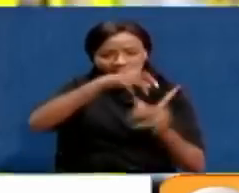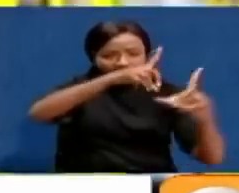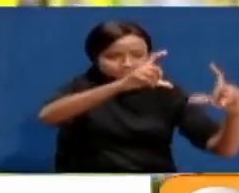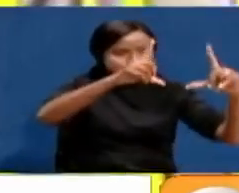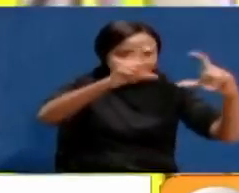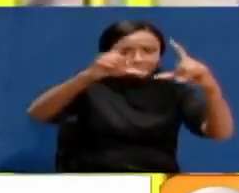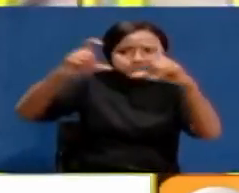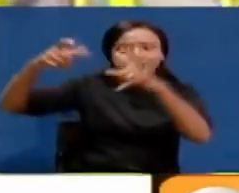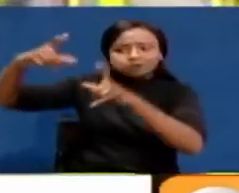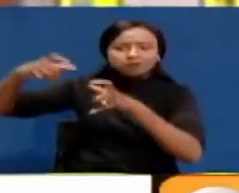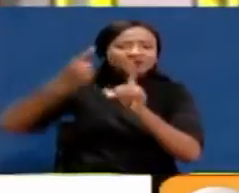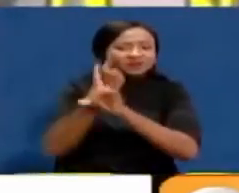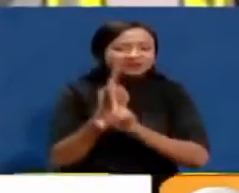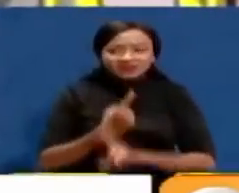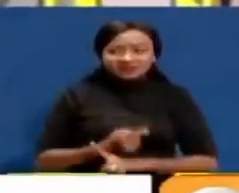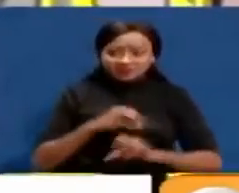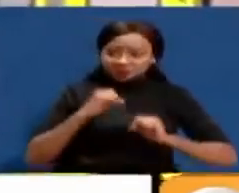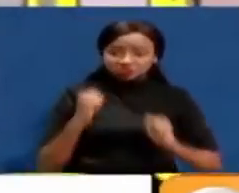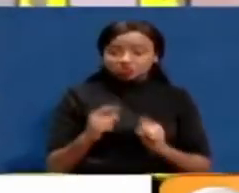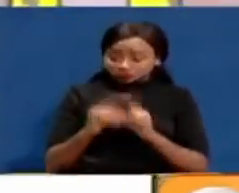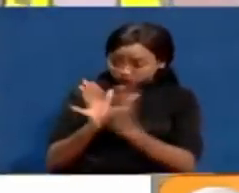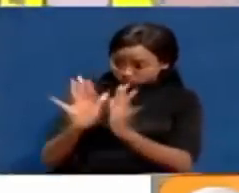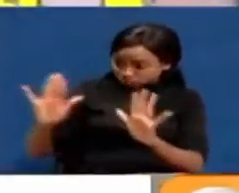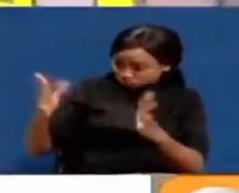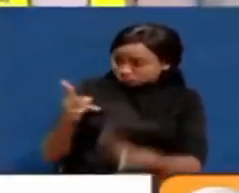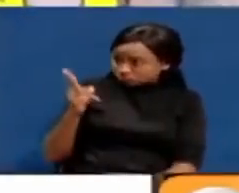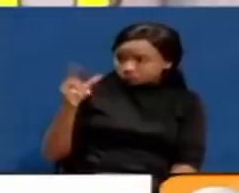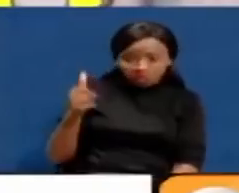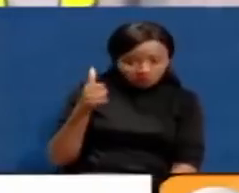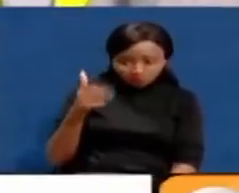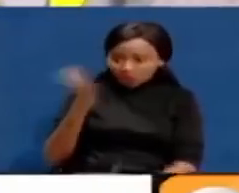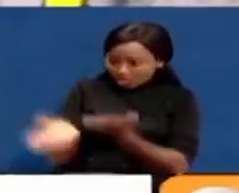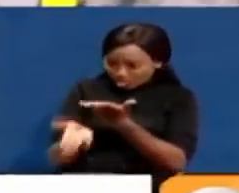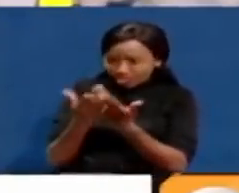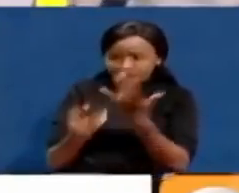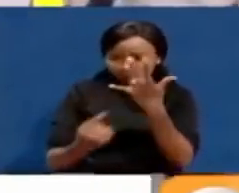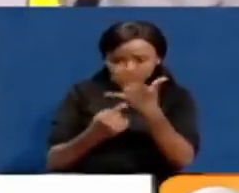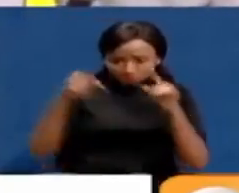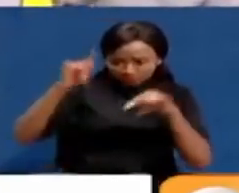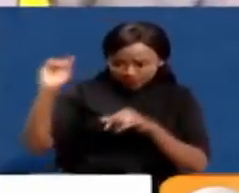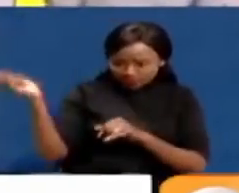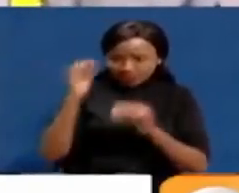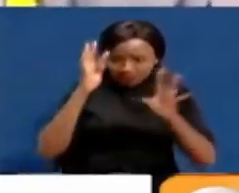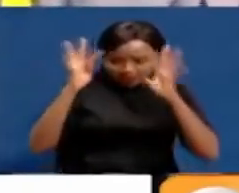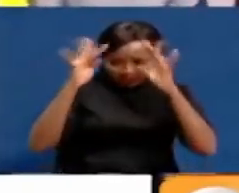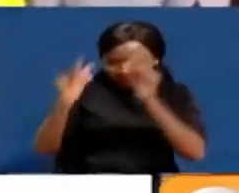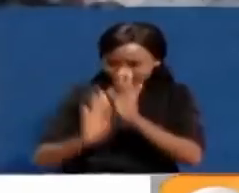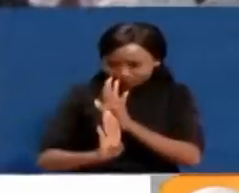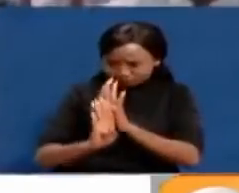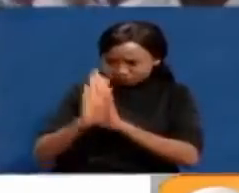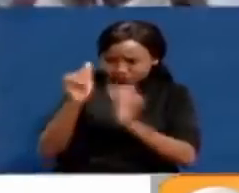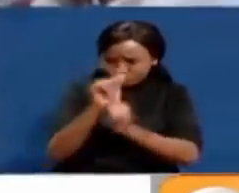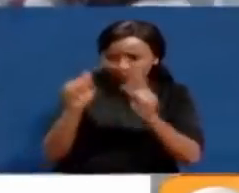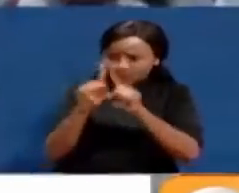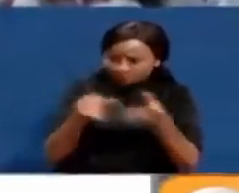Rais aliwapongeza wakufunzi hao, akisema kuwa utakuwa kama msingi wa kuimarisha ujuzi wa kiteknolojia pamoja na kuimarisha